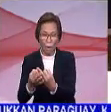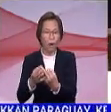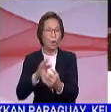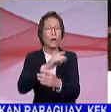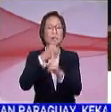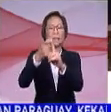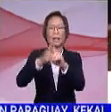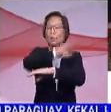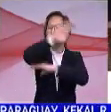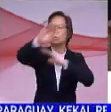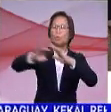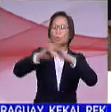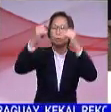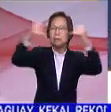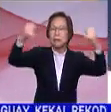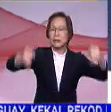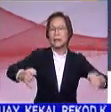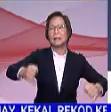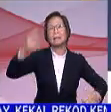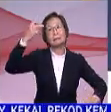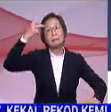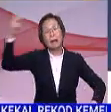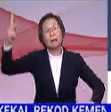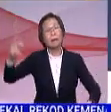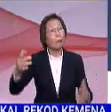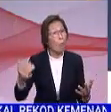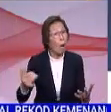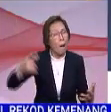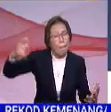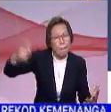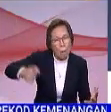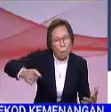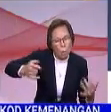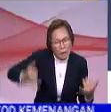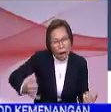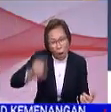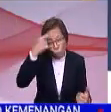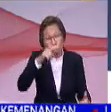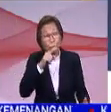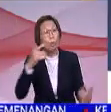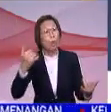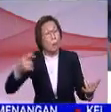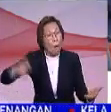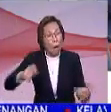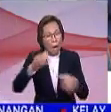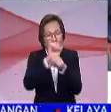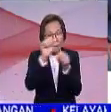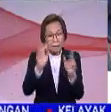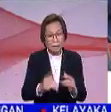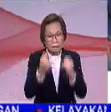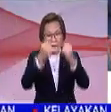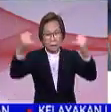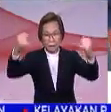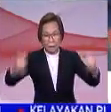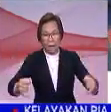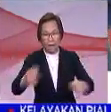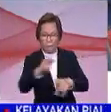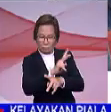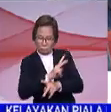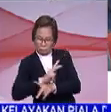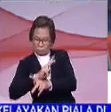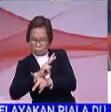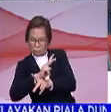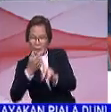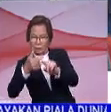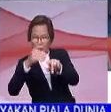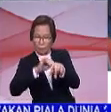dari semua istana di seluruh lautan ini selaras dengan kepulauan semasa untuk memastikan kakitangan istana mendapat perlindungan dari